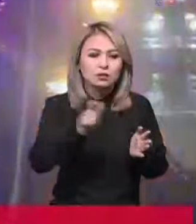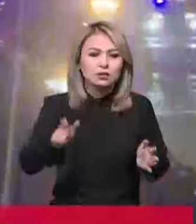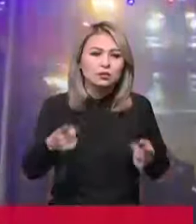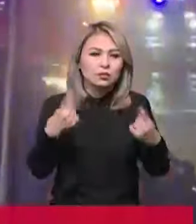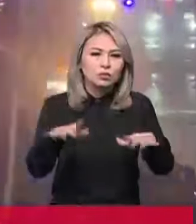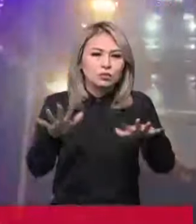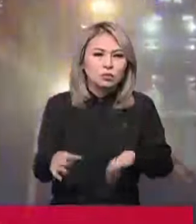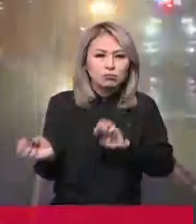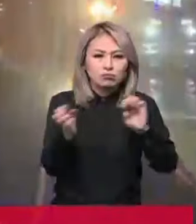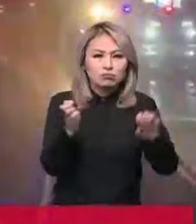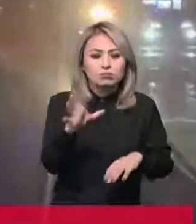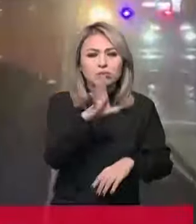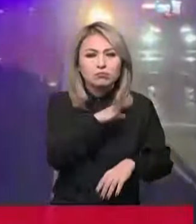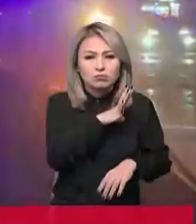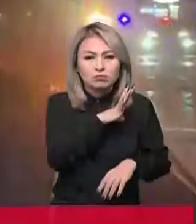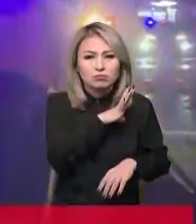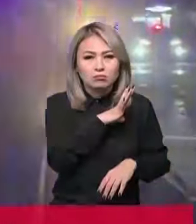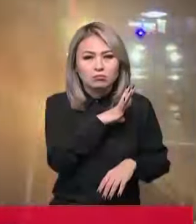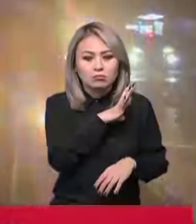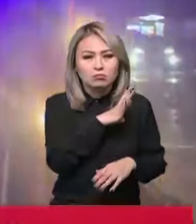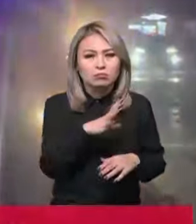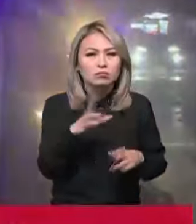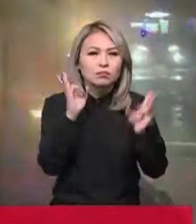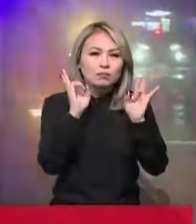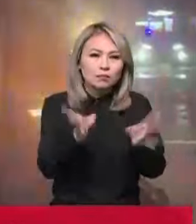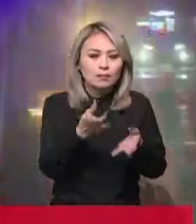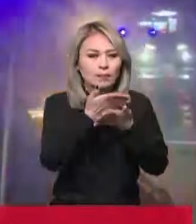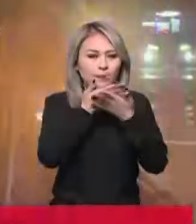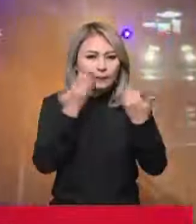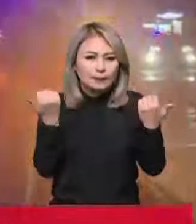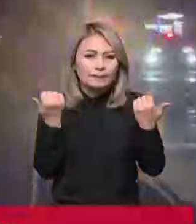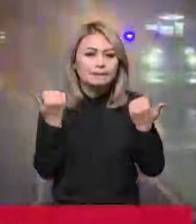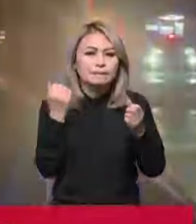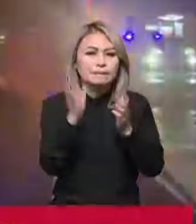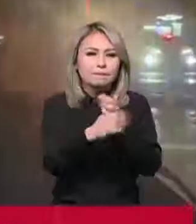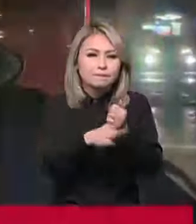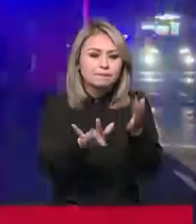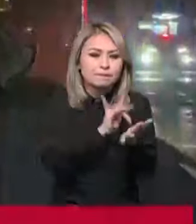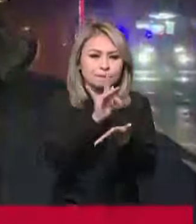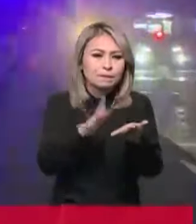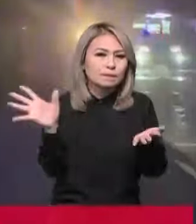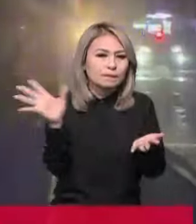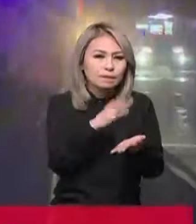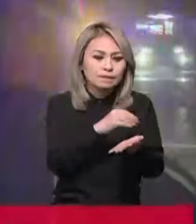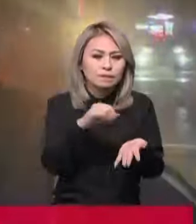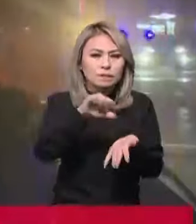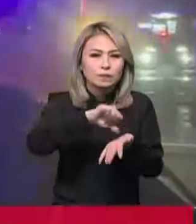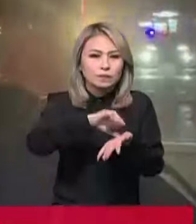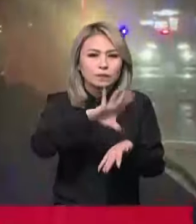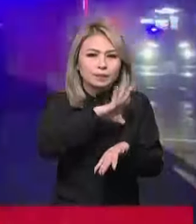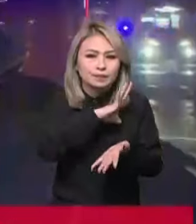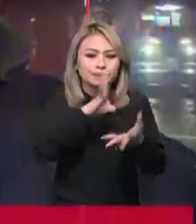жерге көшірілді, эвакуацияланды. Зардап шеккендер жоқ. Атырау қаласының барлық қызметтері жұмылдырылды. Осы